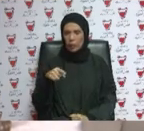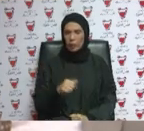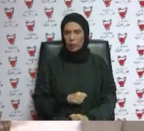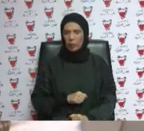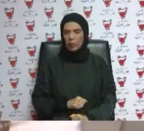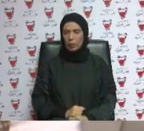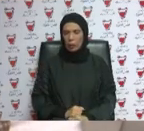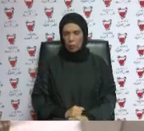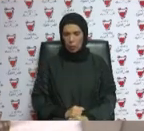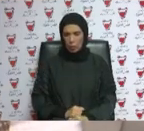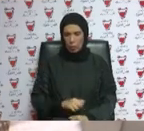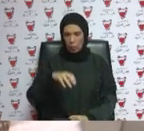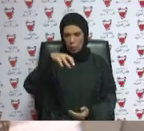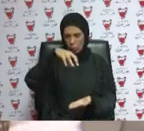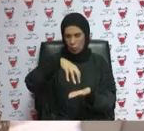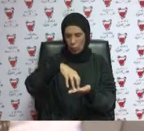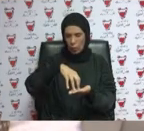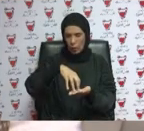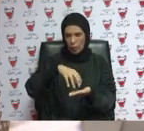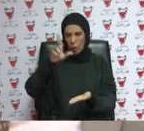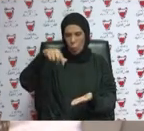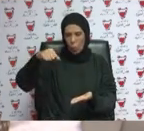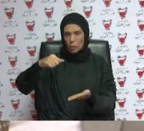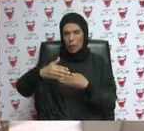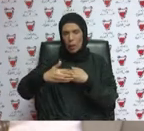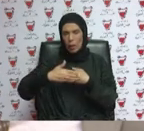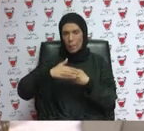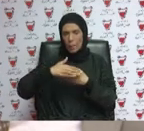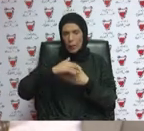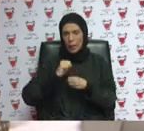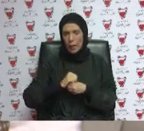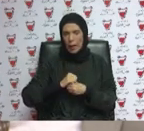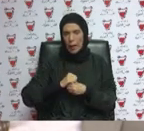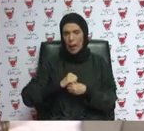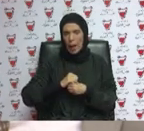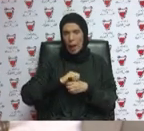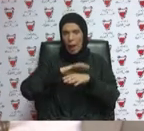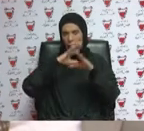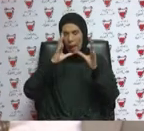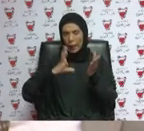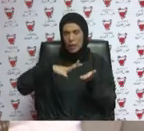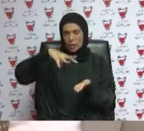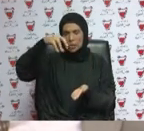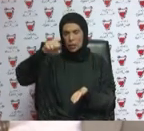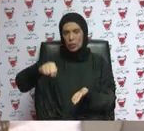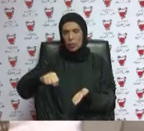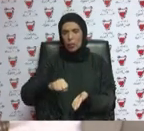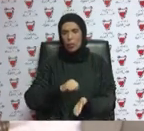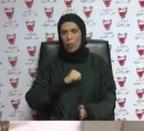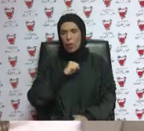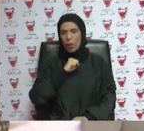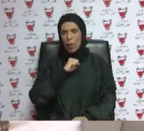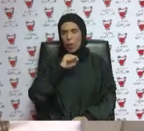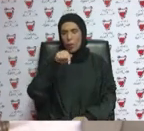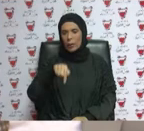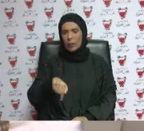مقر الوزارة قرب قصر القضيبية العامر وموقعها الآن